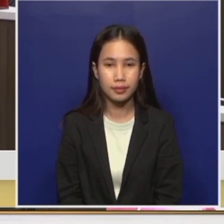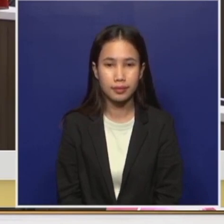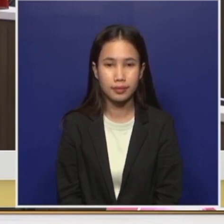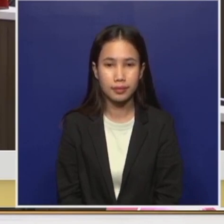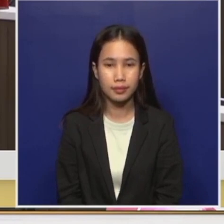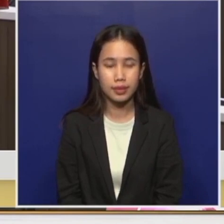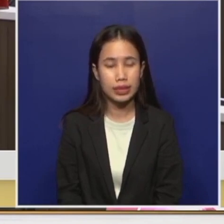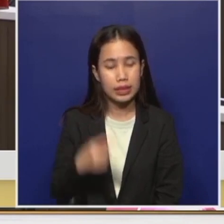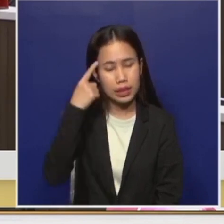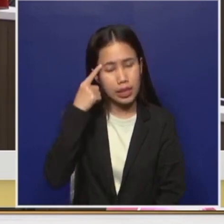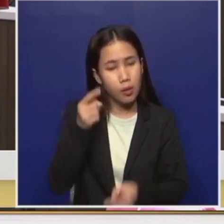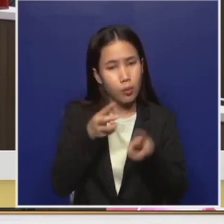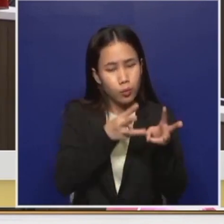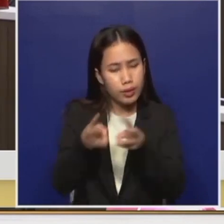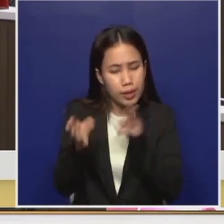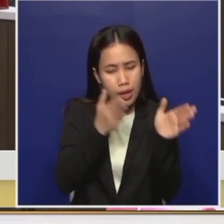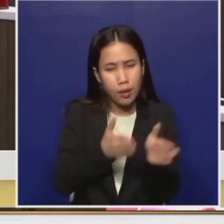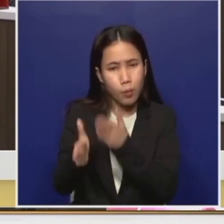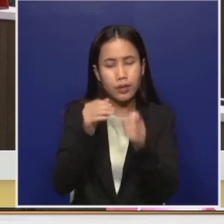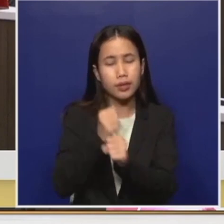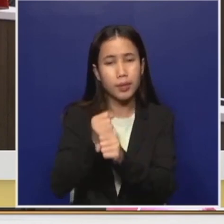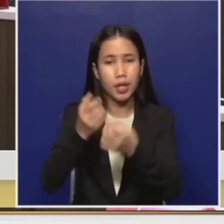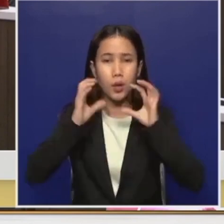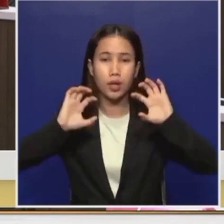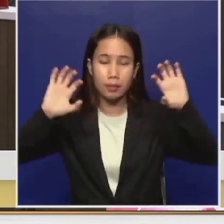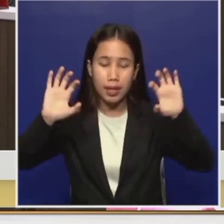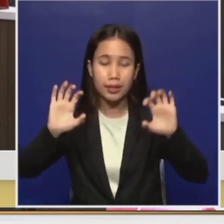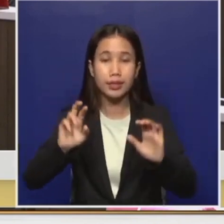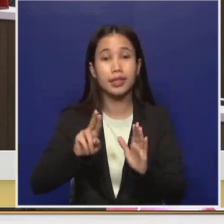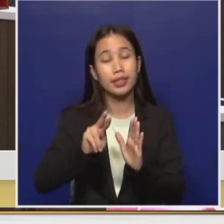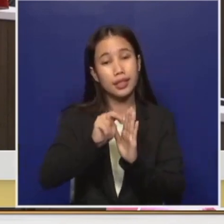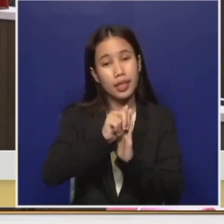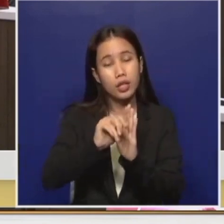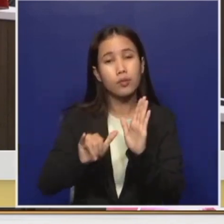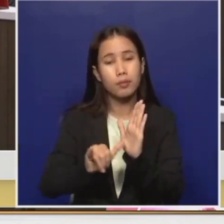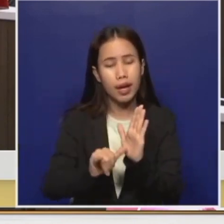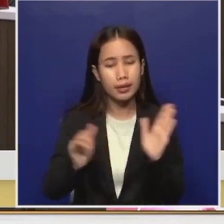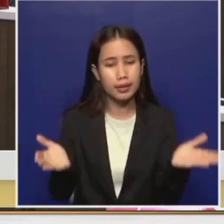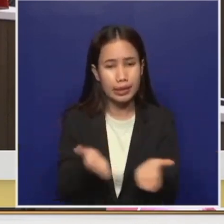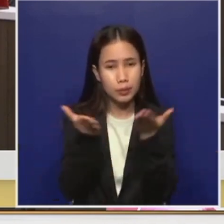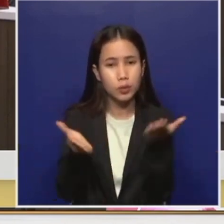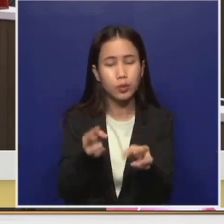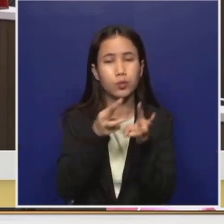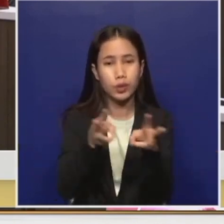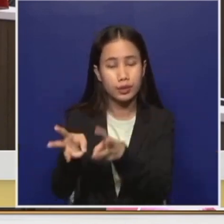ใช้กระบวนการของภาครัฐ นโยบายของรัฐนะครับ เข้าไปสนับสนุนอย่เต็ที่